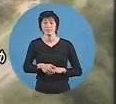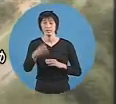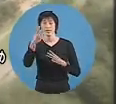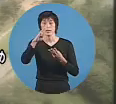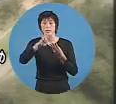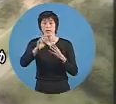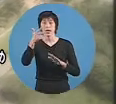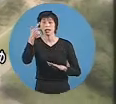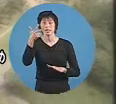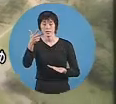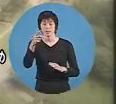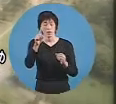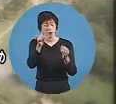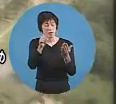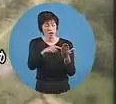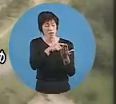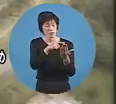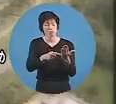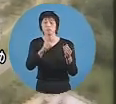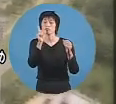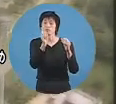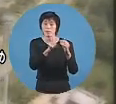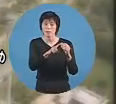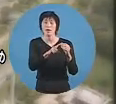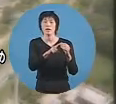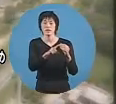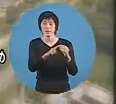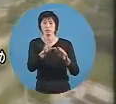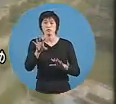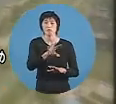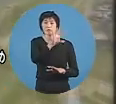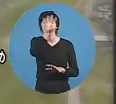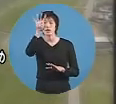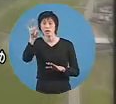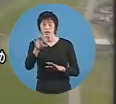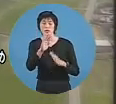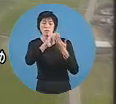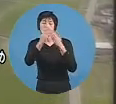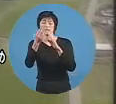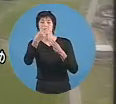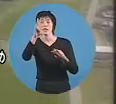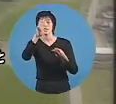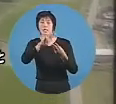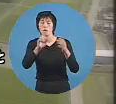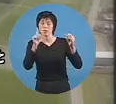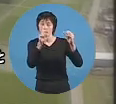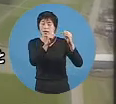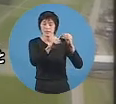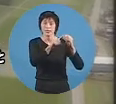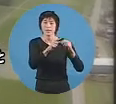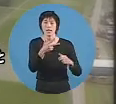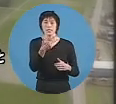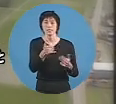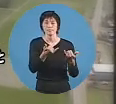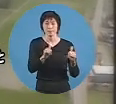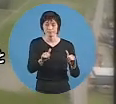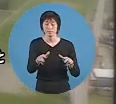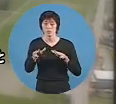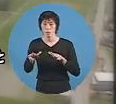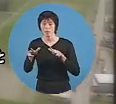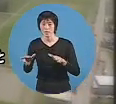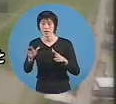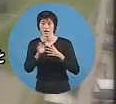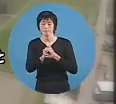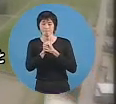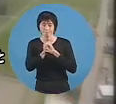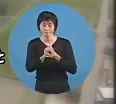三田市ではこうした課題に対応するため、循環型都市三田の実現を目指し、市民と行政が一体とな